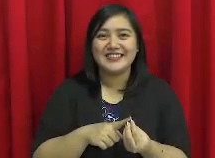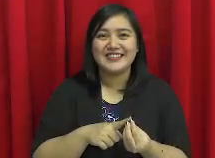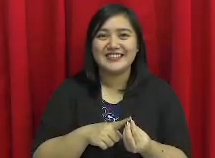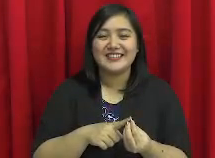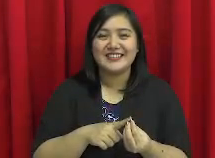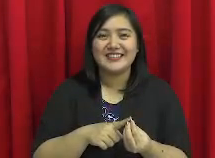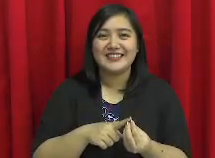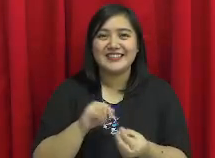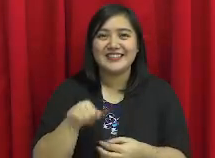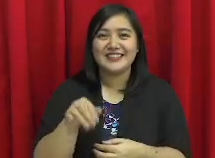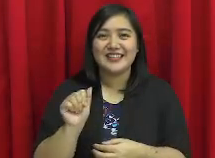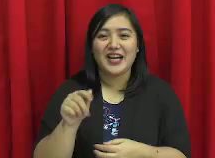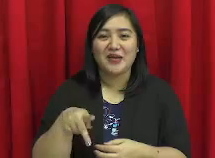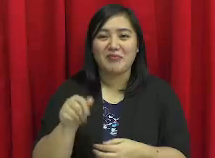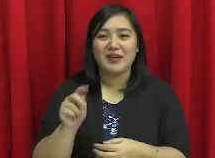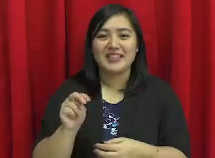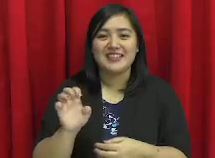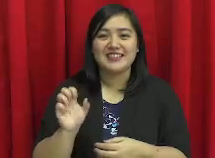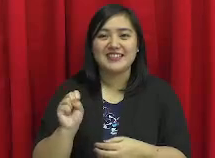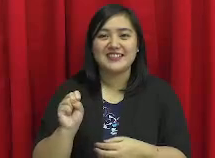kapatid. Now, listen to this.